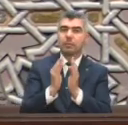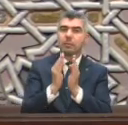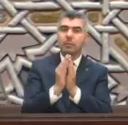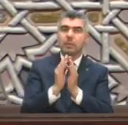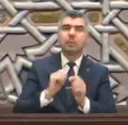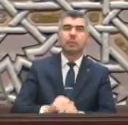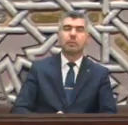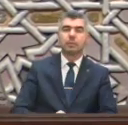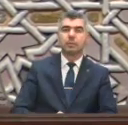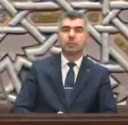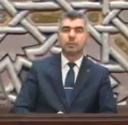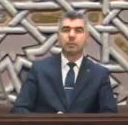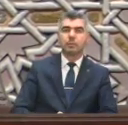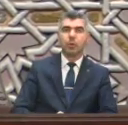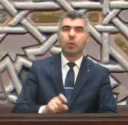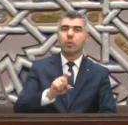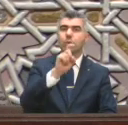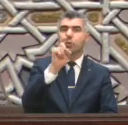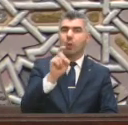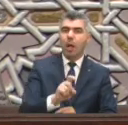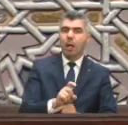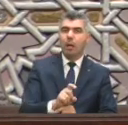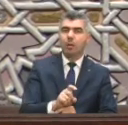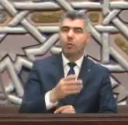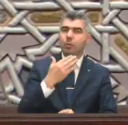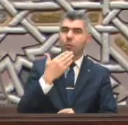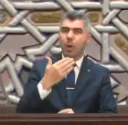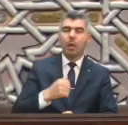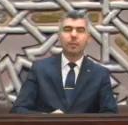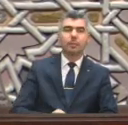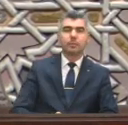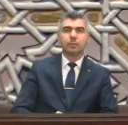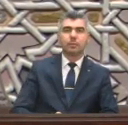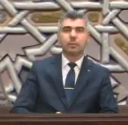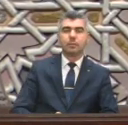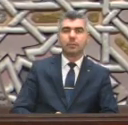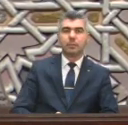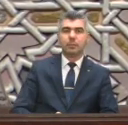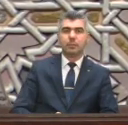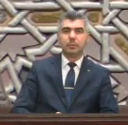للعدالة والتنمية، فليتفضل أحد واضعي السؤال مشكورا.